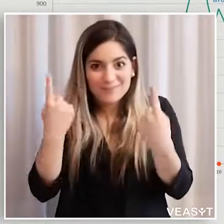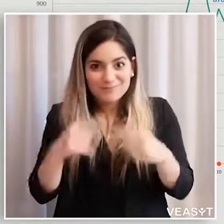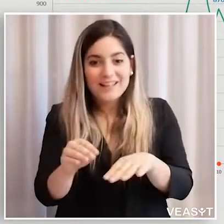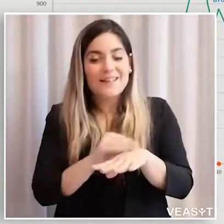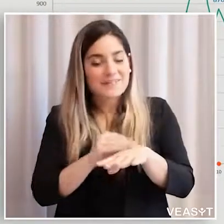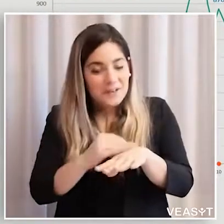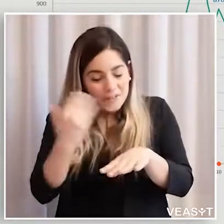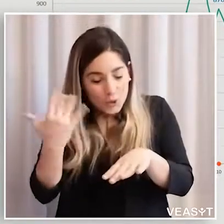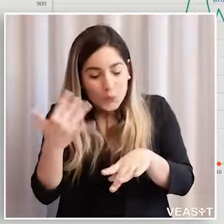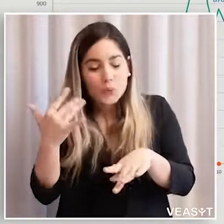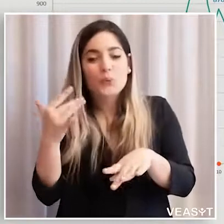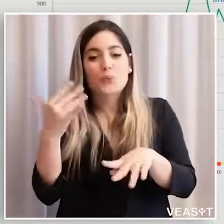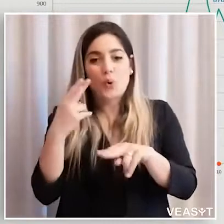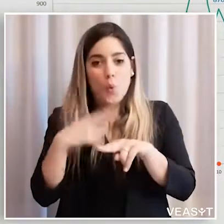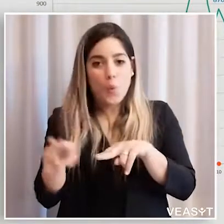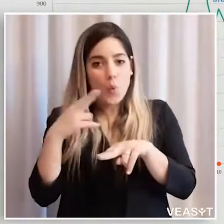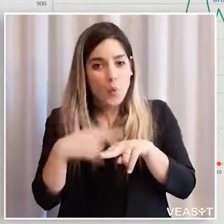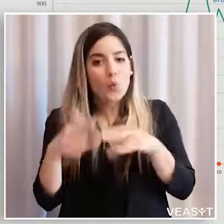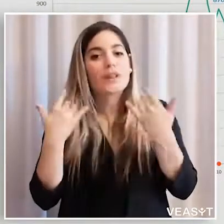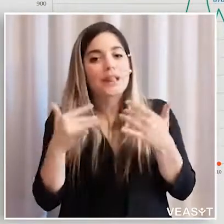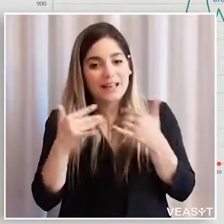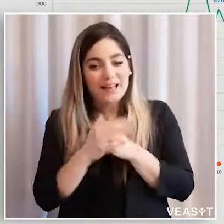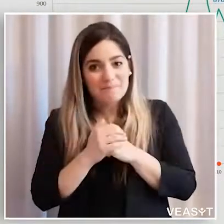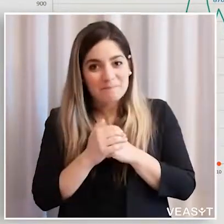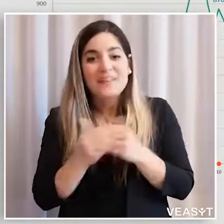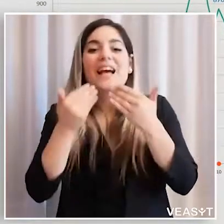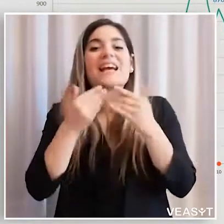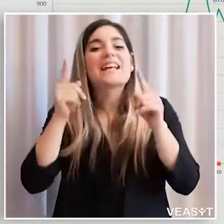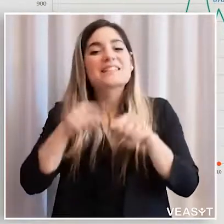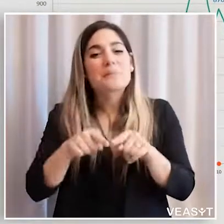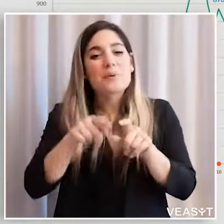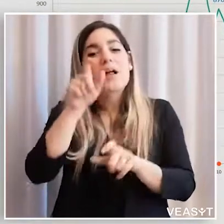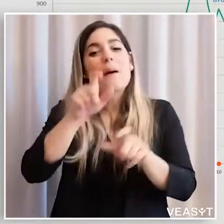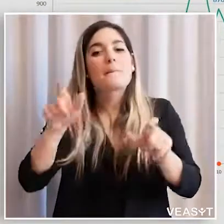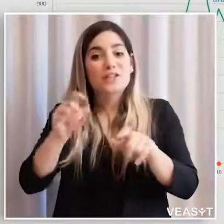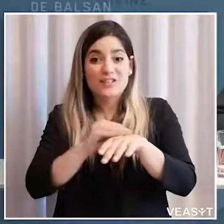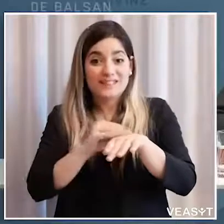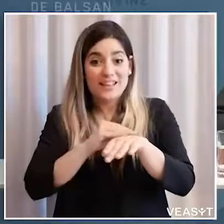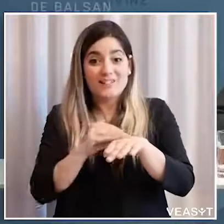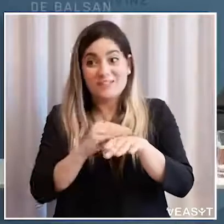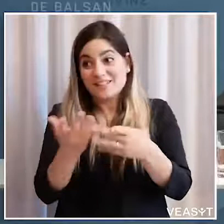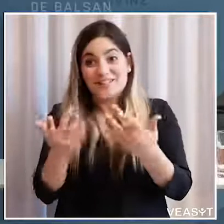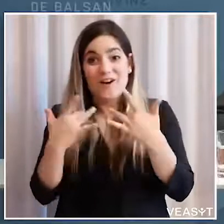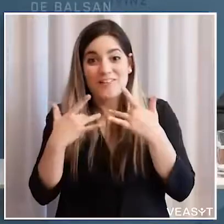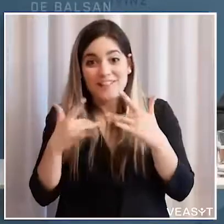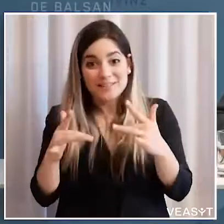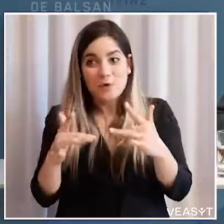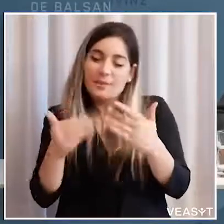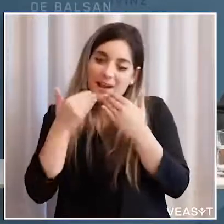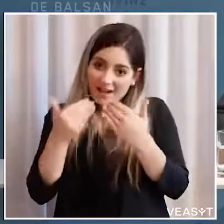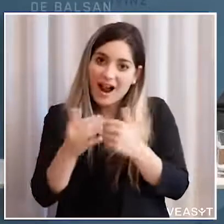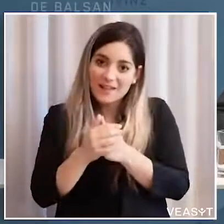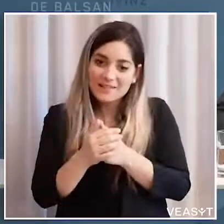anche questo servizio sicuramente ha trovato una grande utenza grazie anche a coloro che hanno reso possibile questo servizio 20